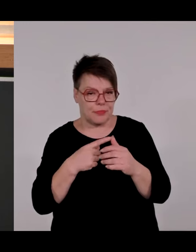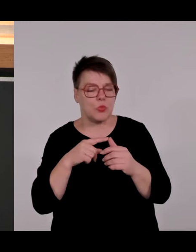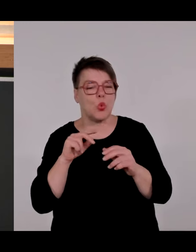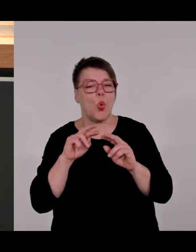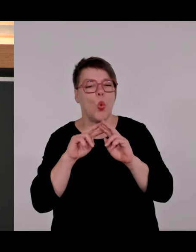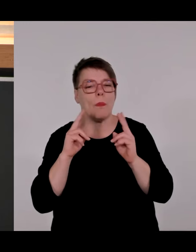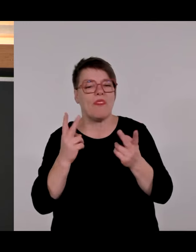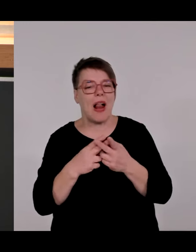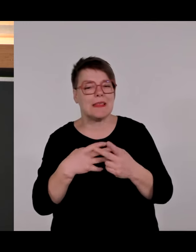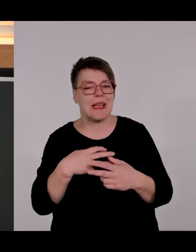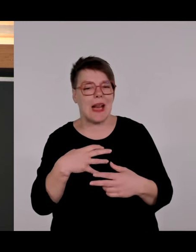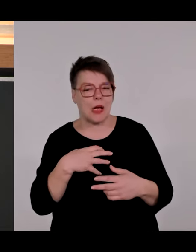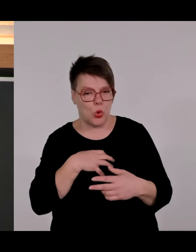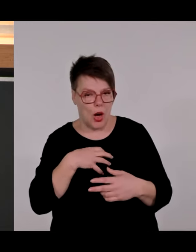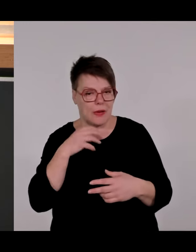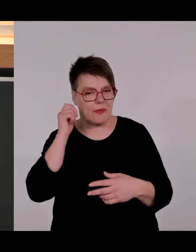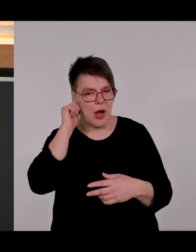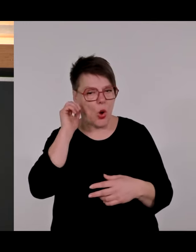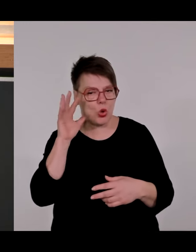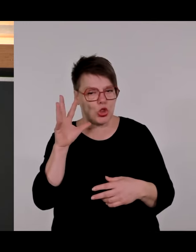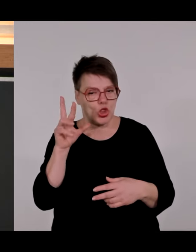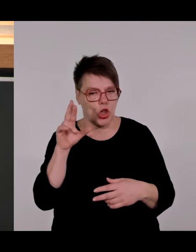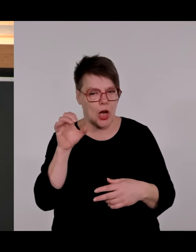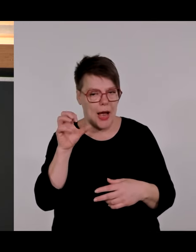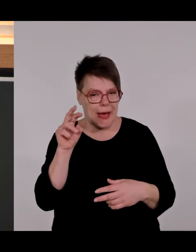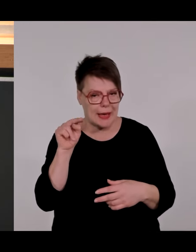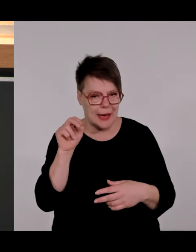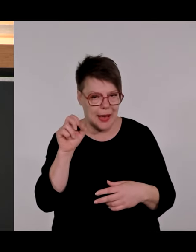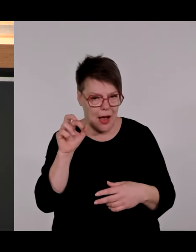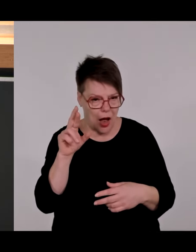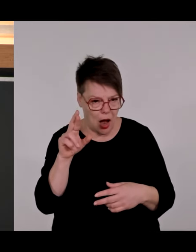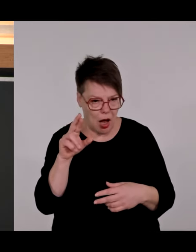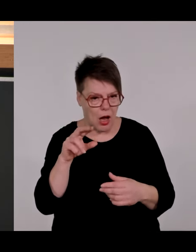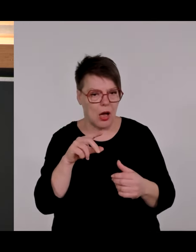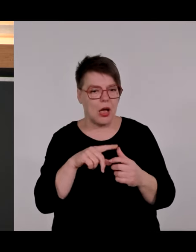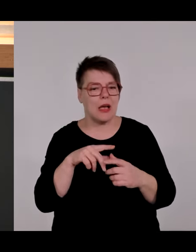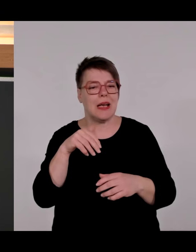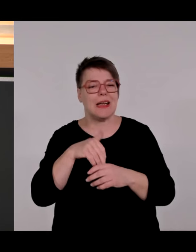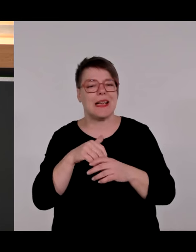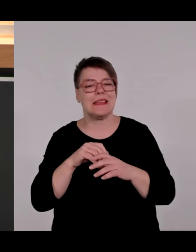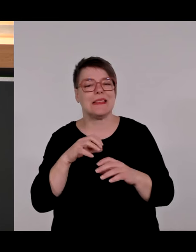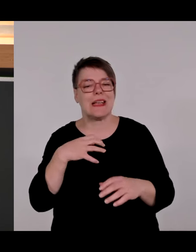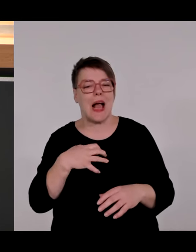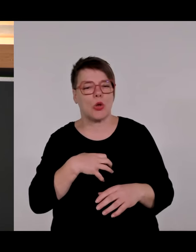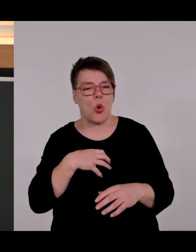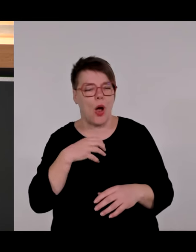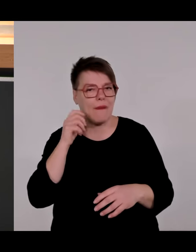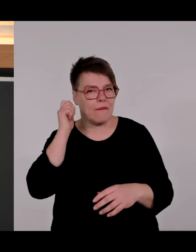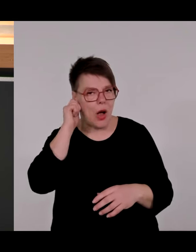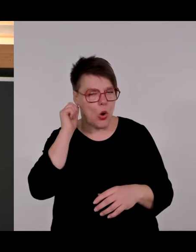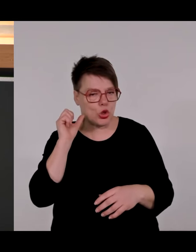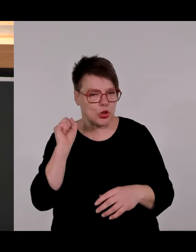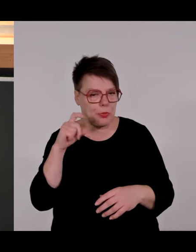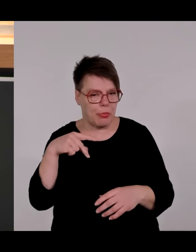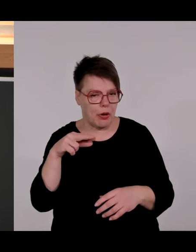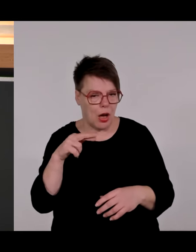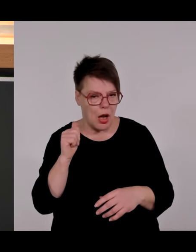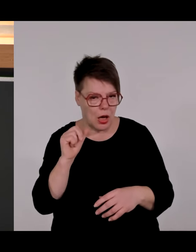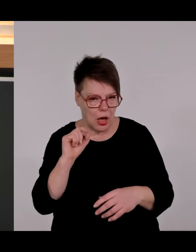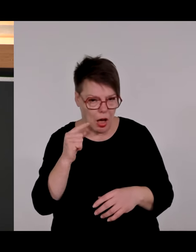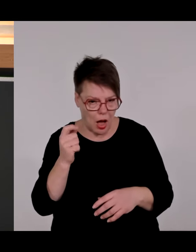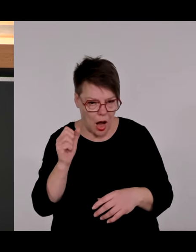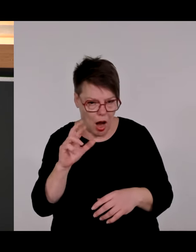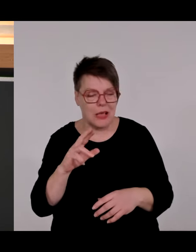Chancel Kieselteppe, Justizsenatorin Felor Barnberg und unserer Gesundheitssenatorin Ina Schiborra.